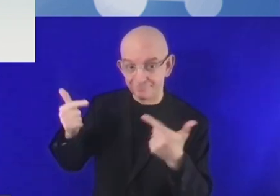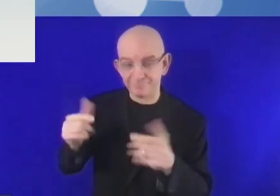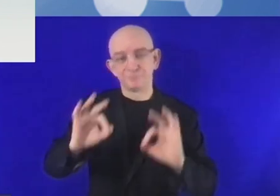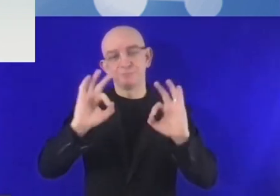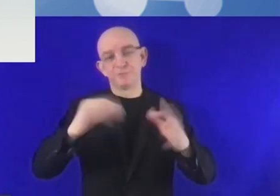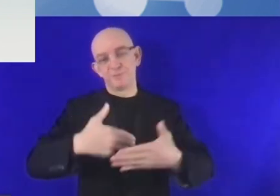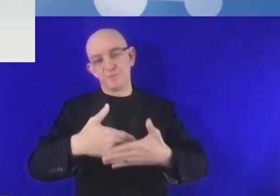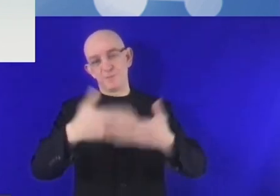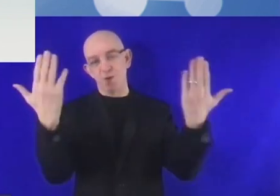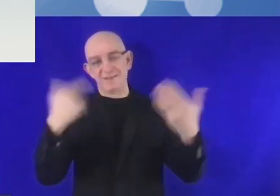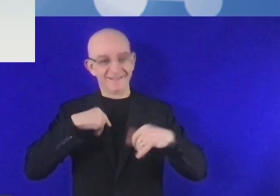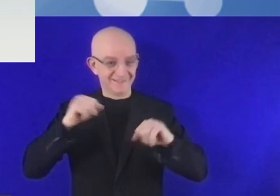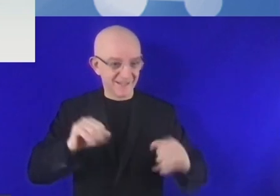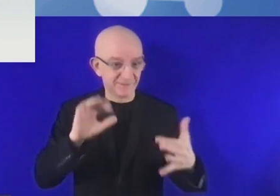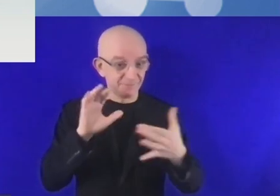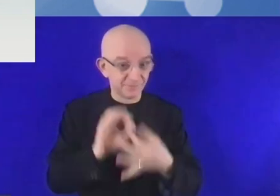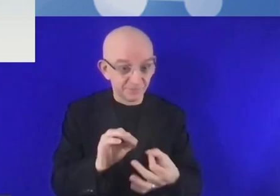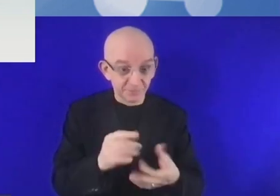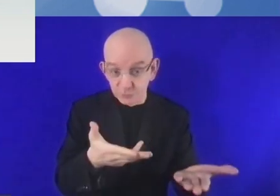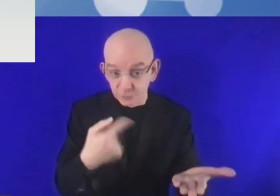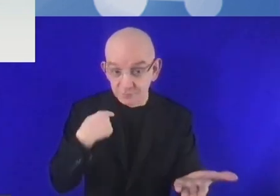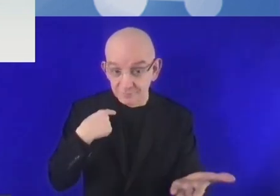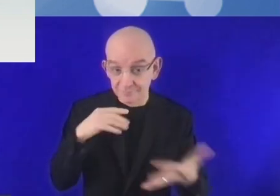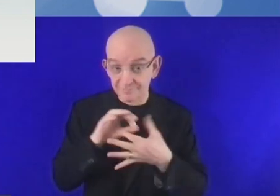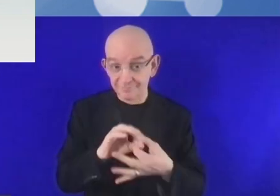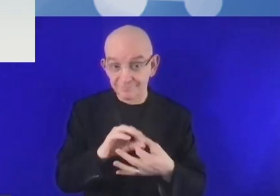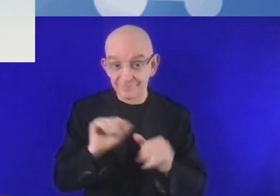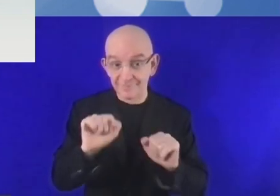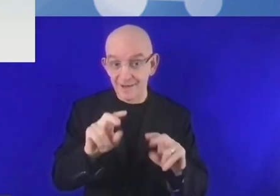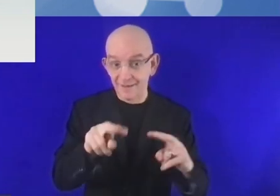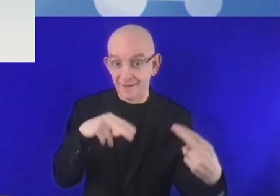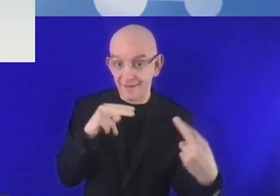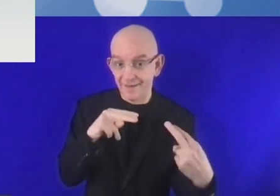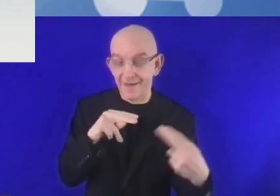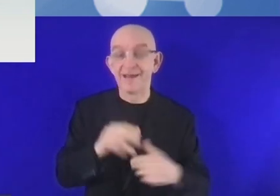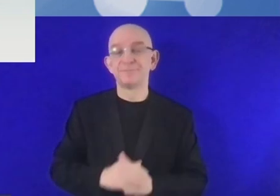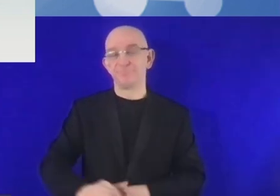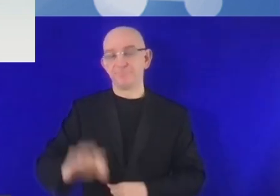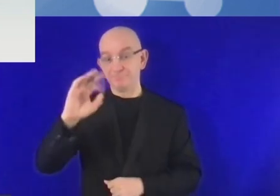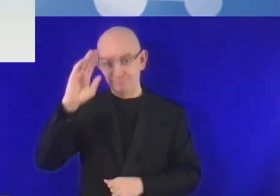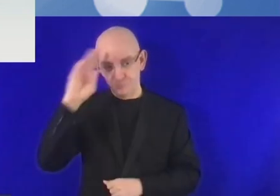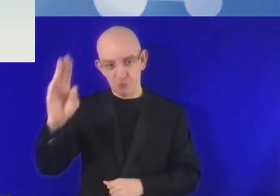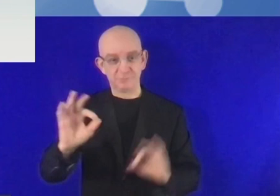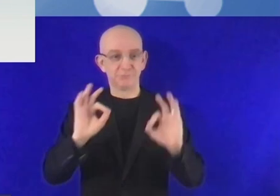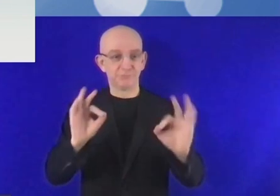Dzień dobry, Miriam. Tak, czy Państwo mnie słyszą? Owszem, słyszymy.